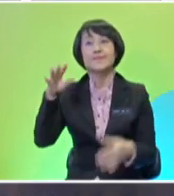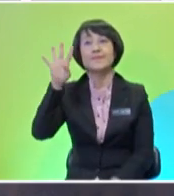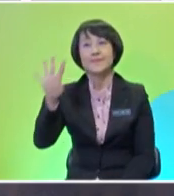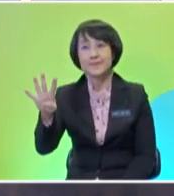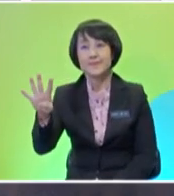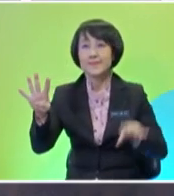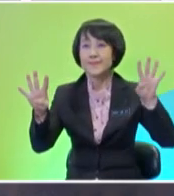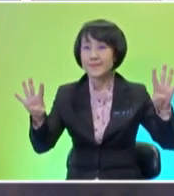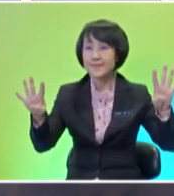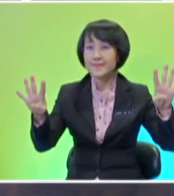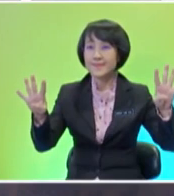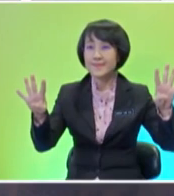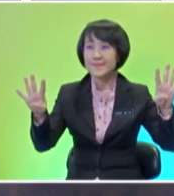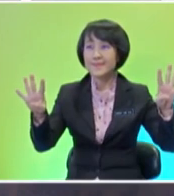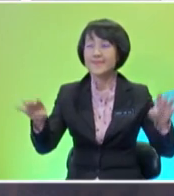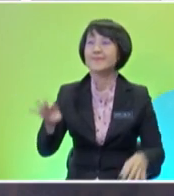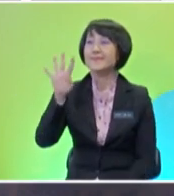biji menggunakan